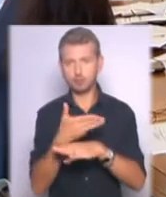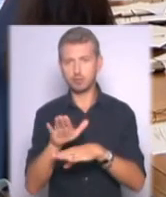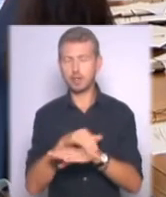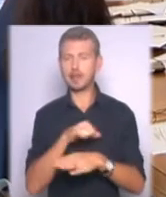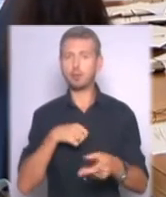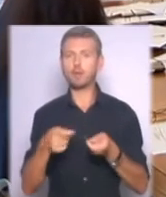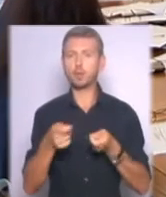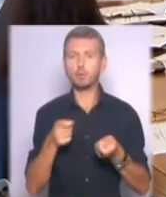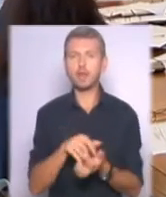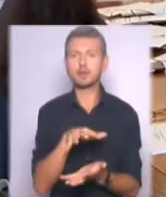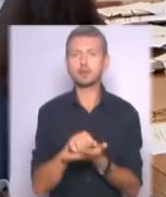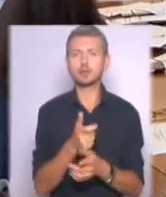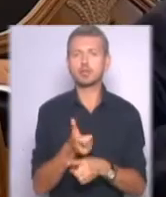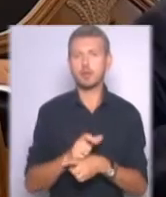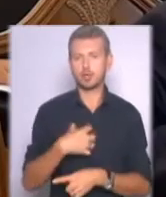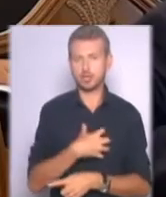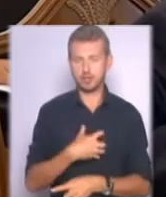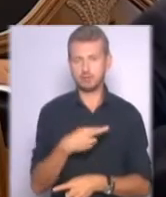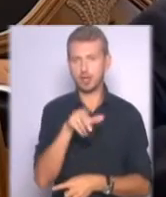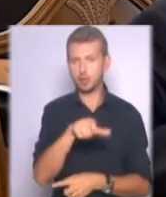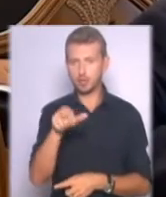зайнялося найважливішим для людей.